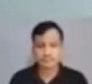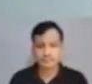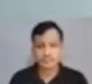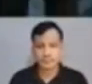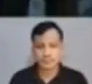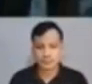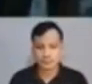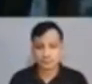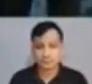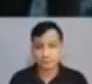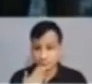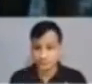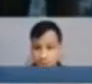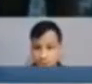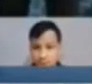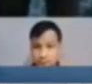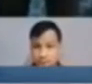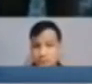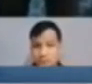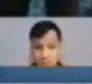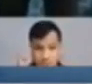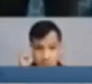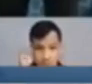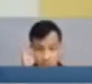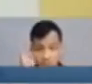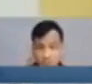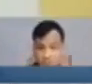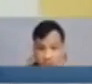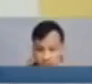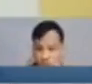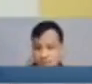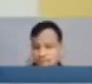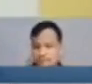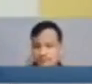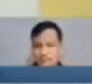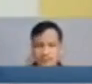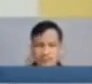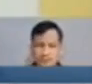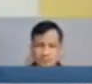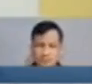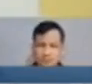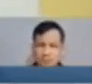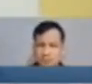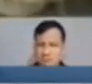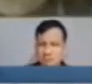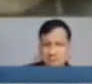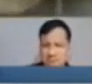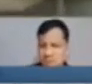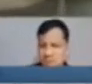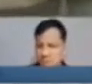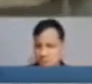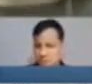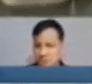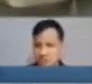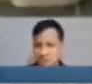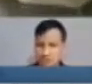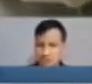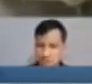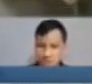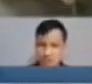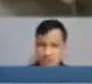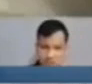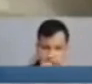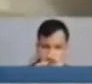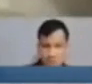Ipinabatid ni Technical Education and Skills Development Authority o TESDA Deputy Director General John Vertiz ang kanilang libreng